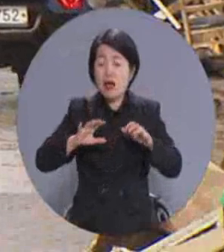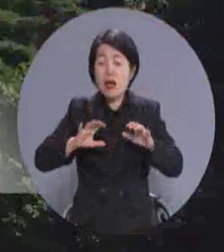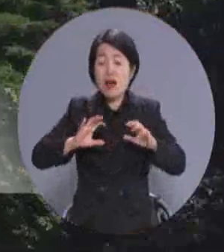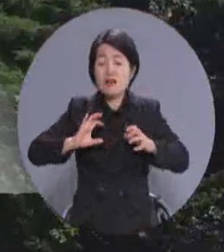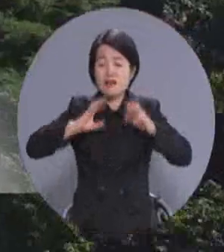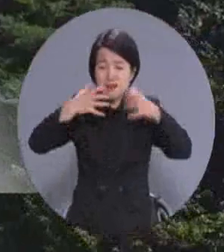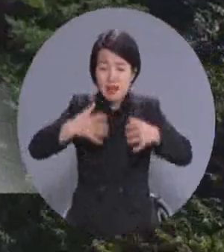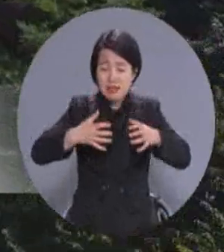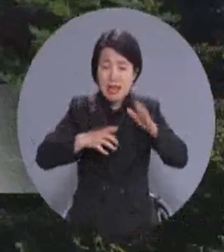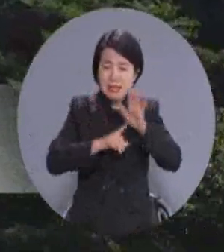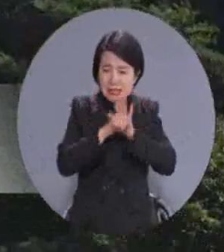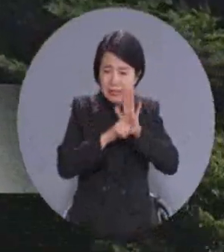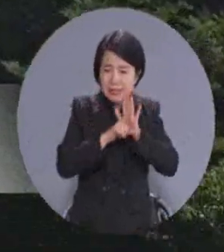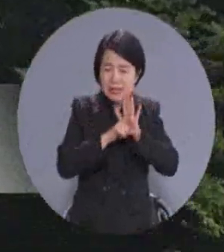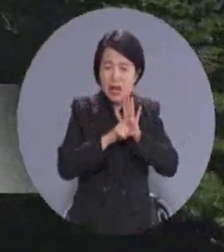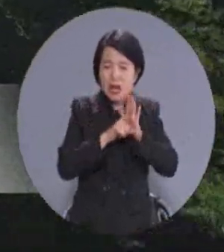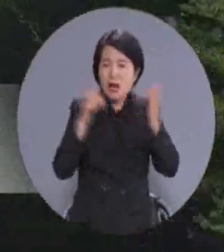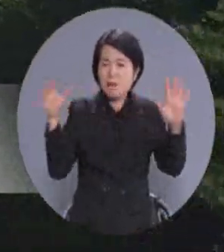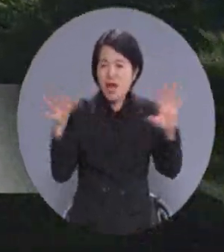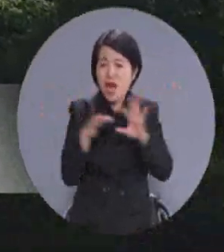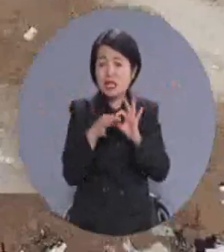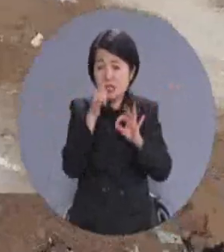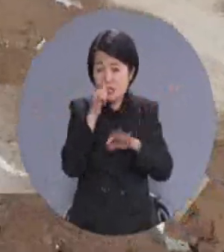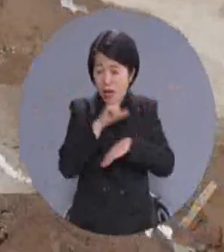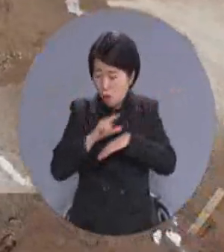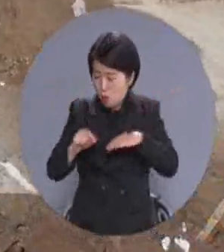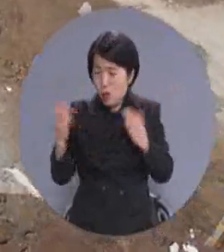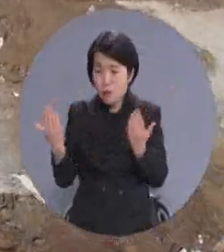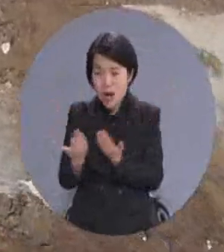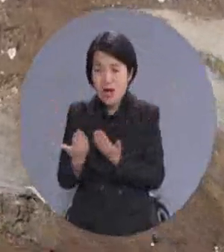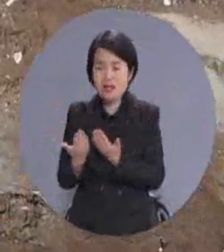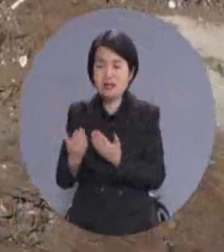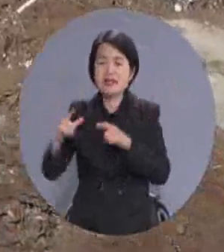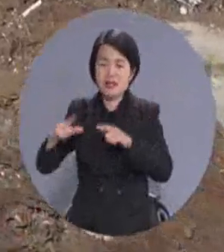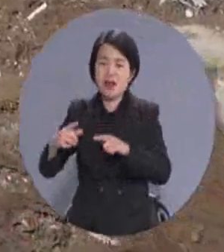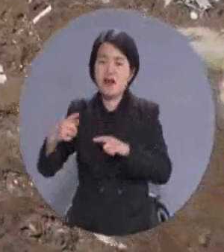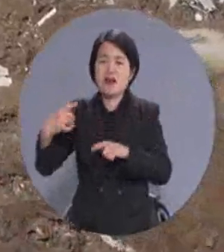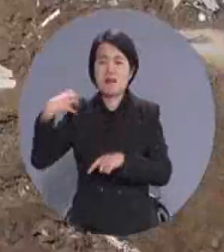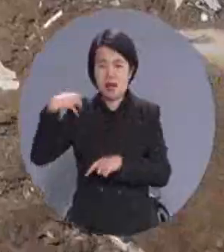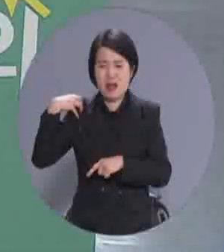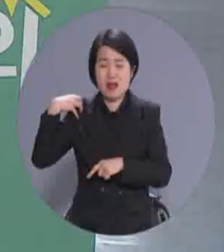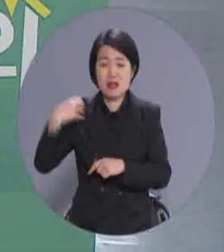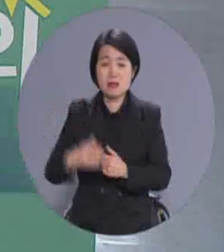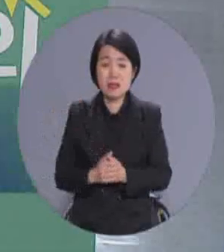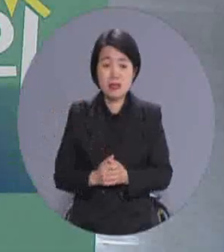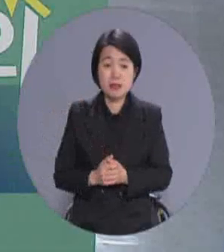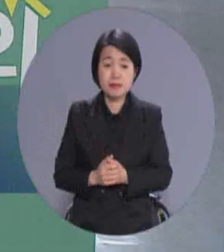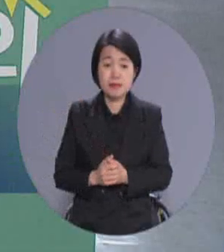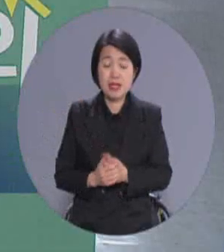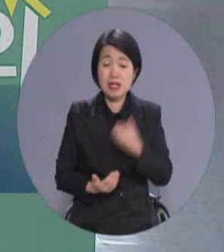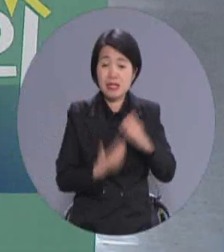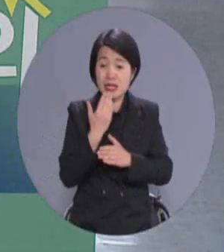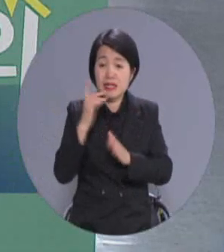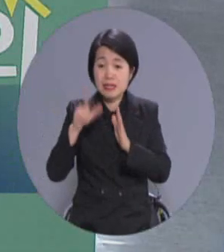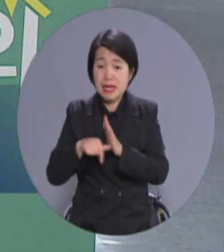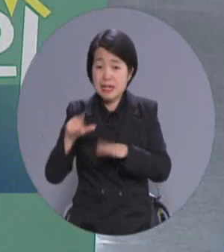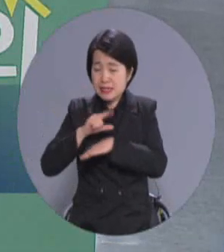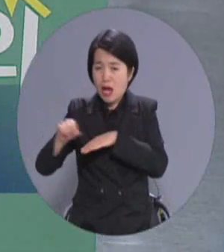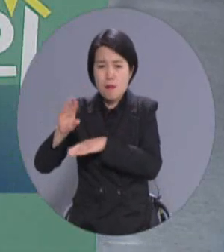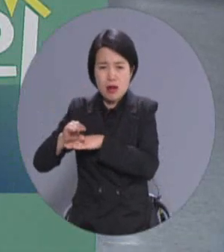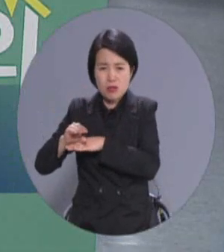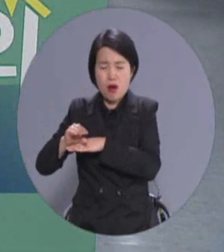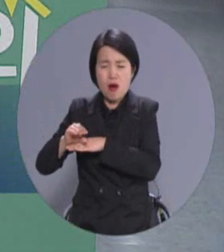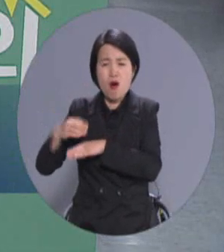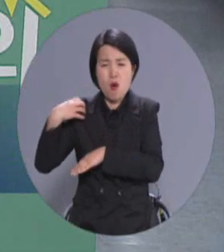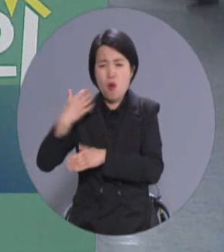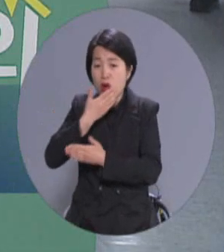있지만 그 대응과 예방은 지역적 차원에서 이루어지고 있습니다. 재난 상황에서는 지역방송의 기능과 역할이 더 강조돼야